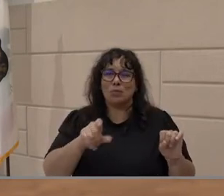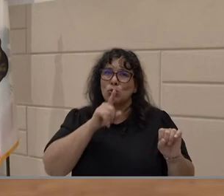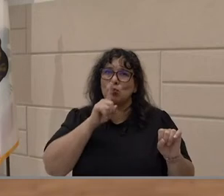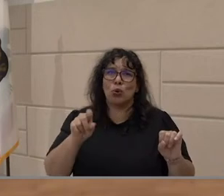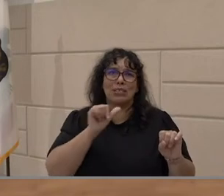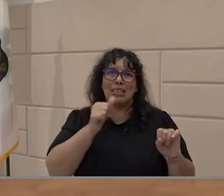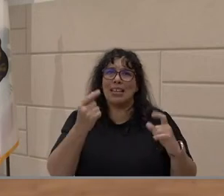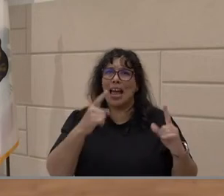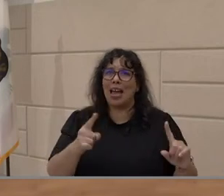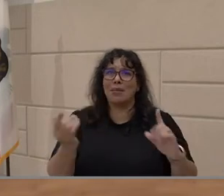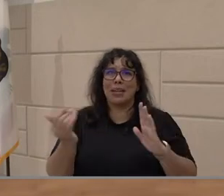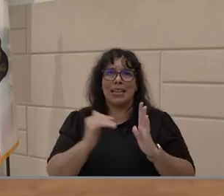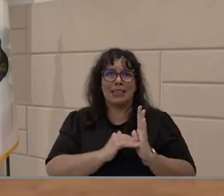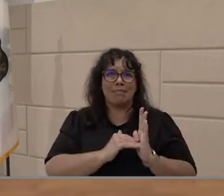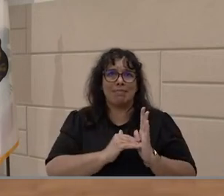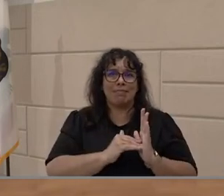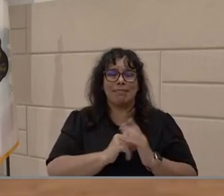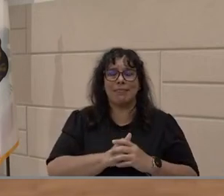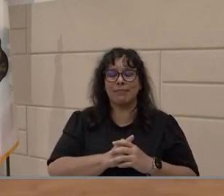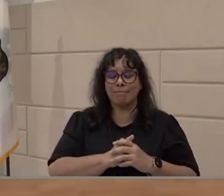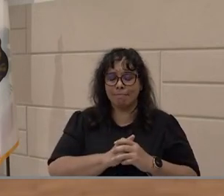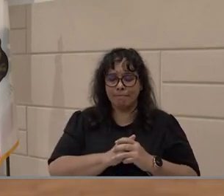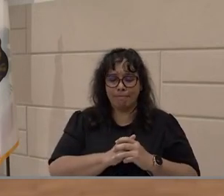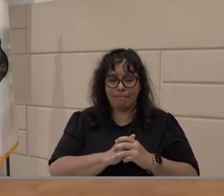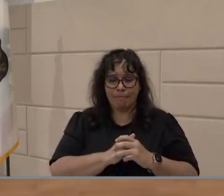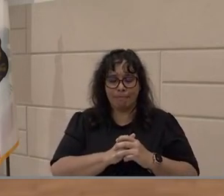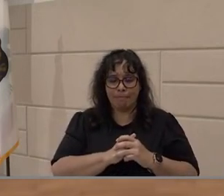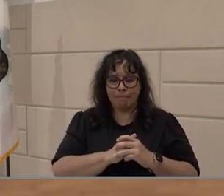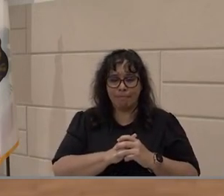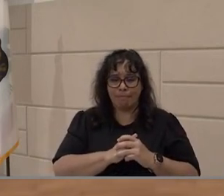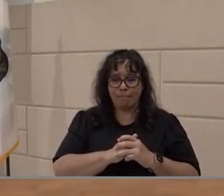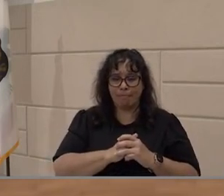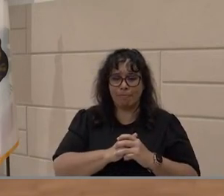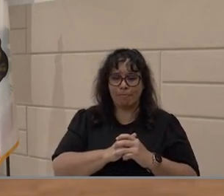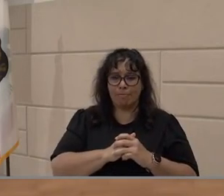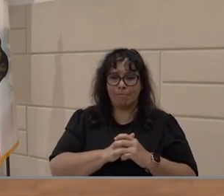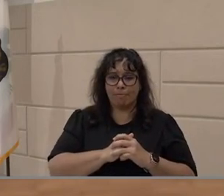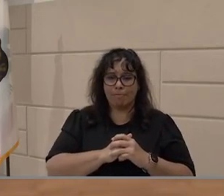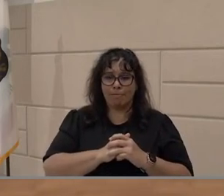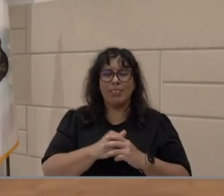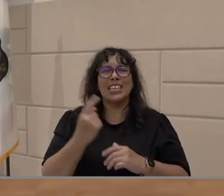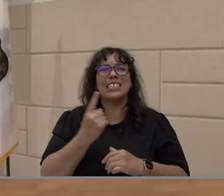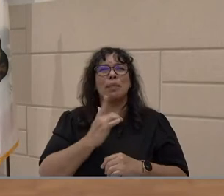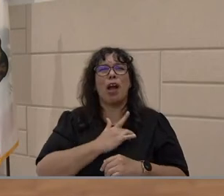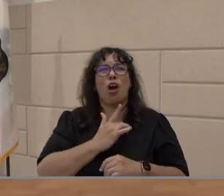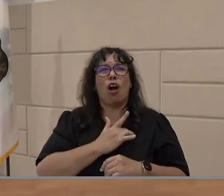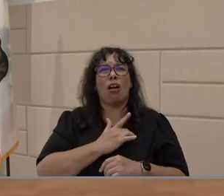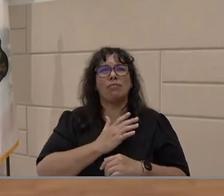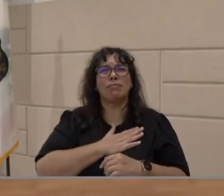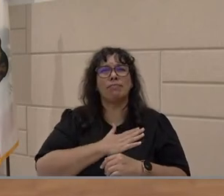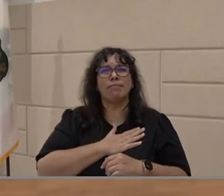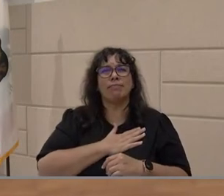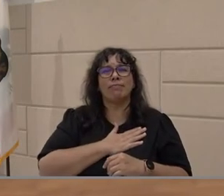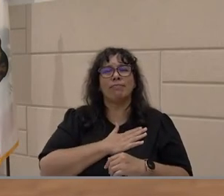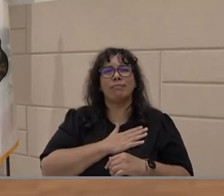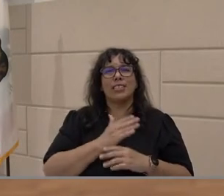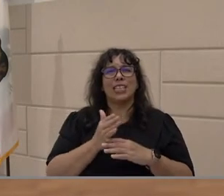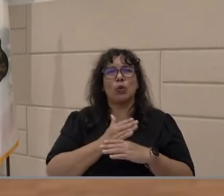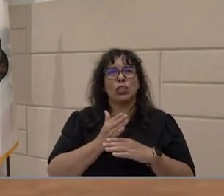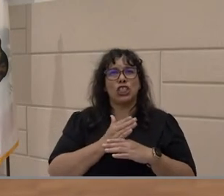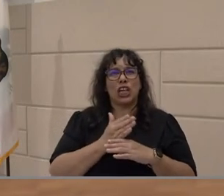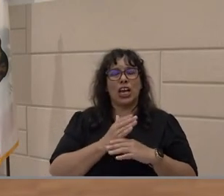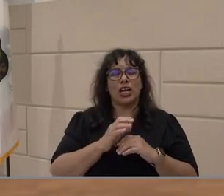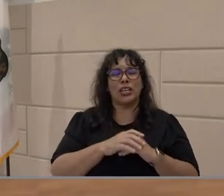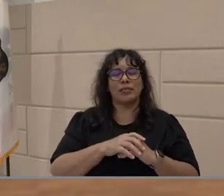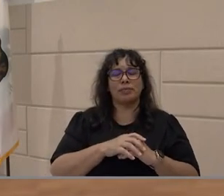าสั่นจะยังในแต่กาการพิจารณาใบสัญญายังไอเถื่อนบ้านคือทางอำเภอปลายปุษาหรืออำเภอสอบขึ้นเซ็งเป็น